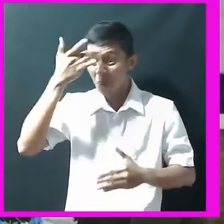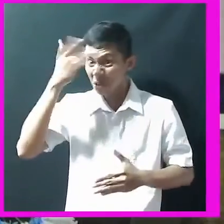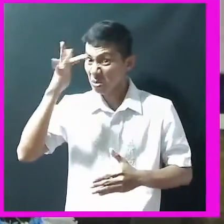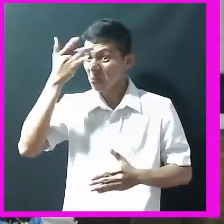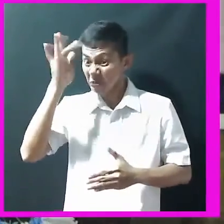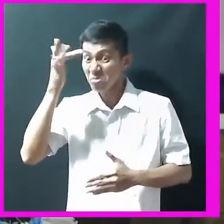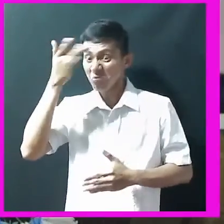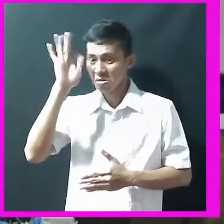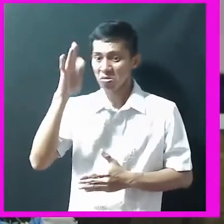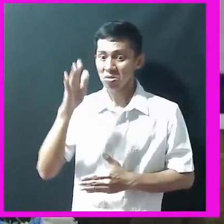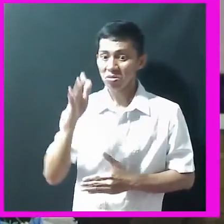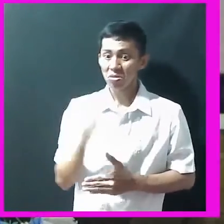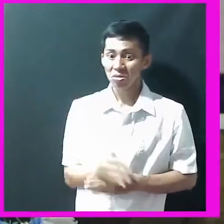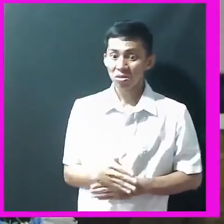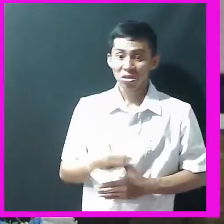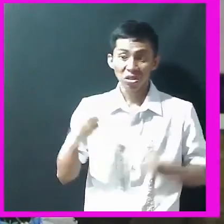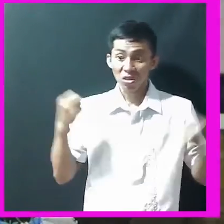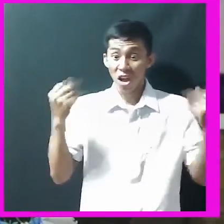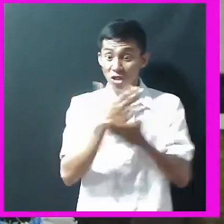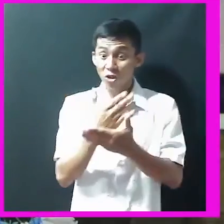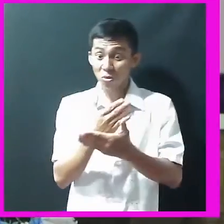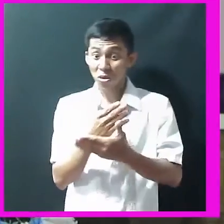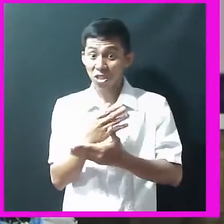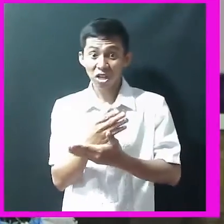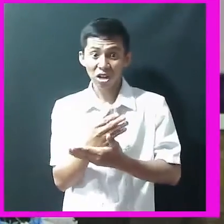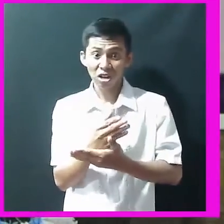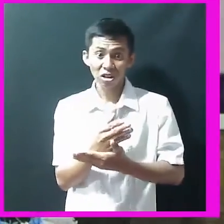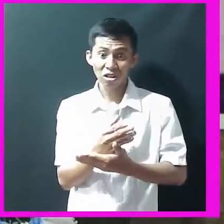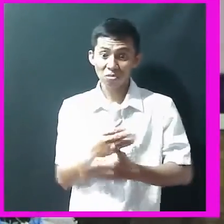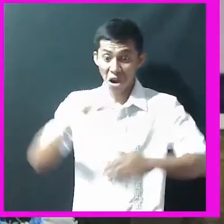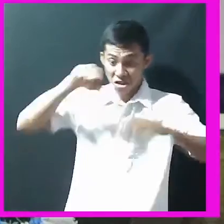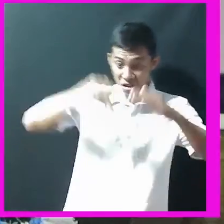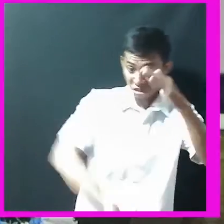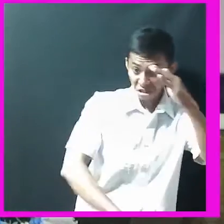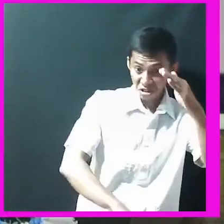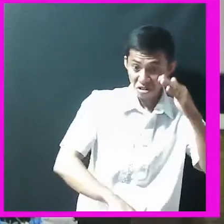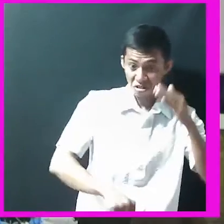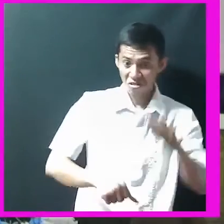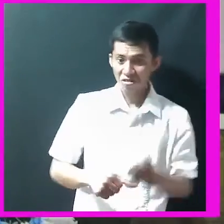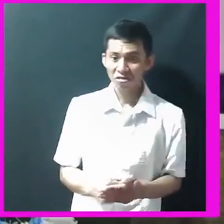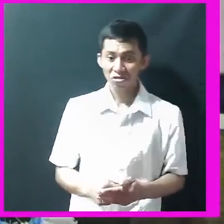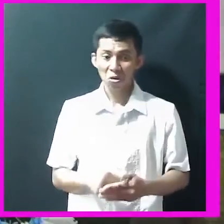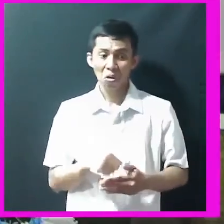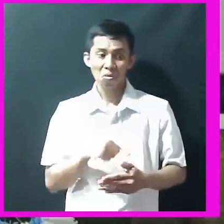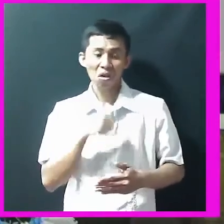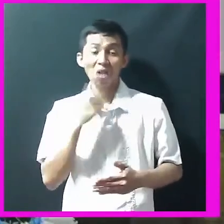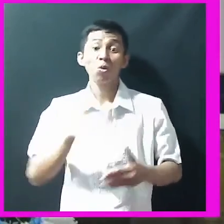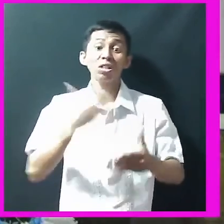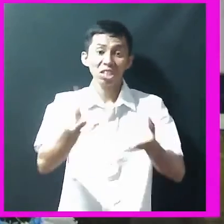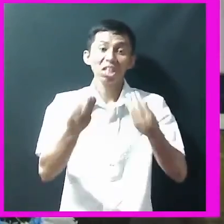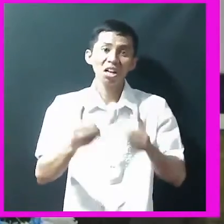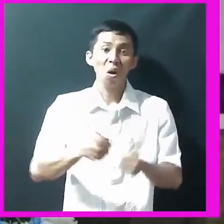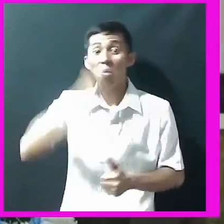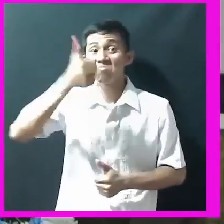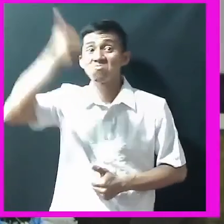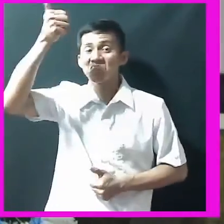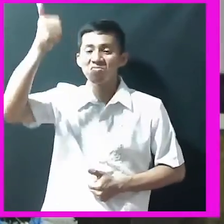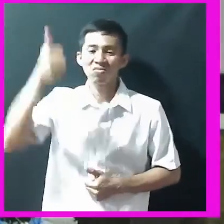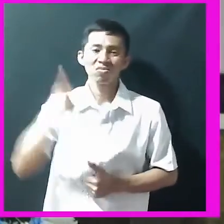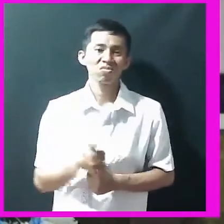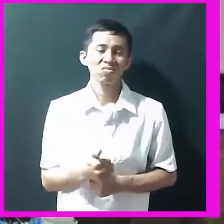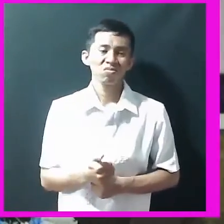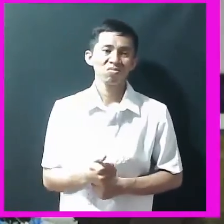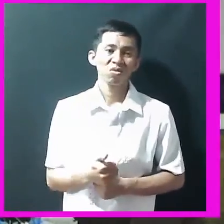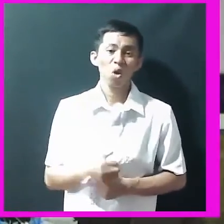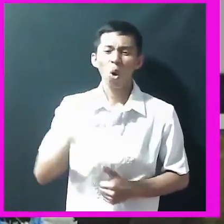Biblia, kay mapailawman man sila. Ilang i-question ang evidences, nga moana diri, pero di nila